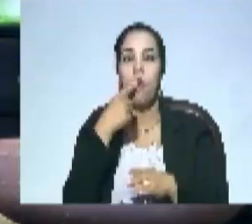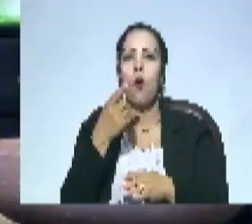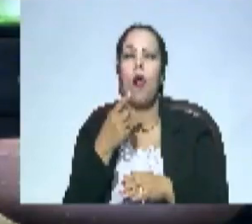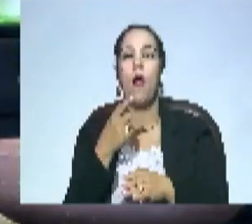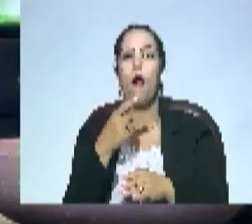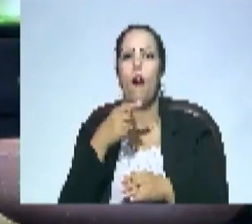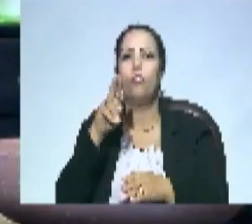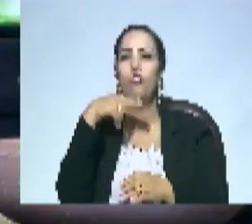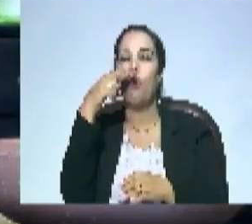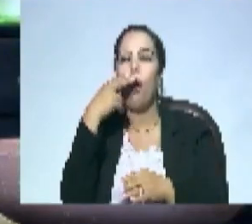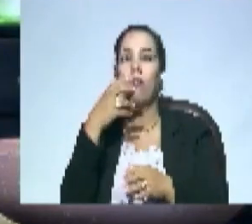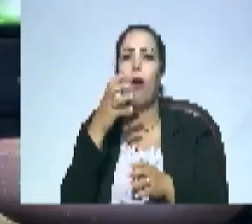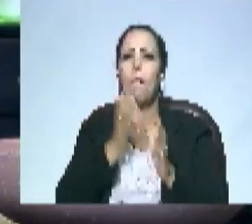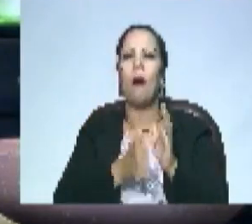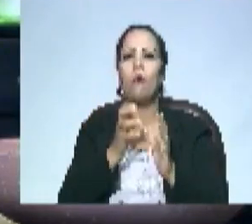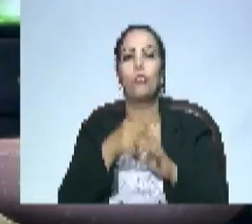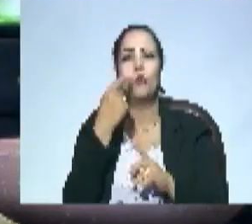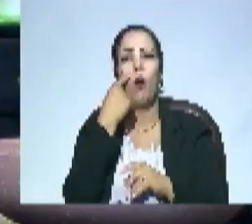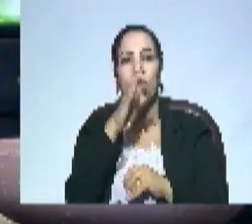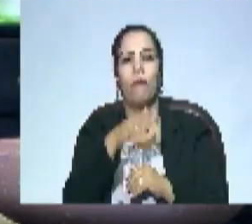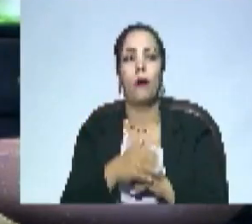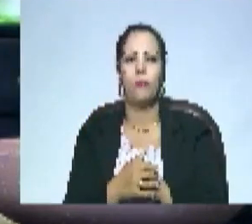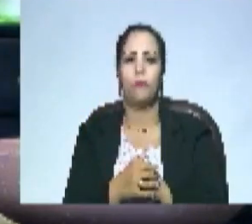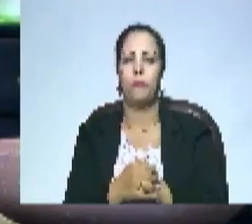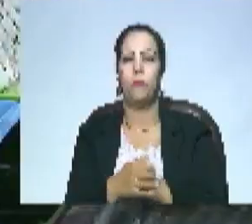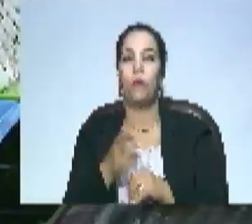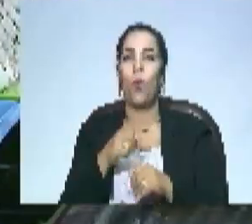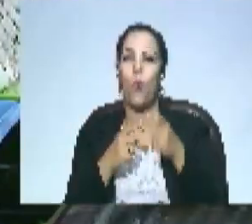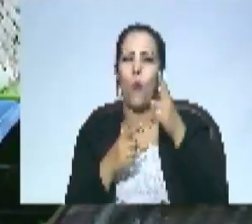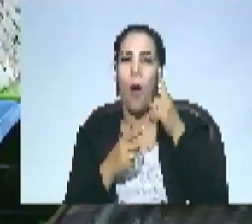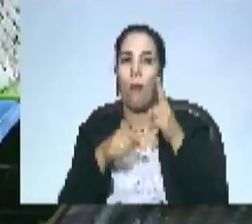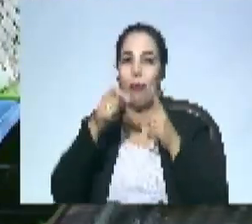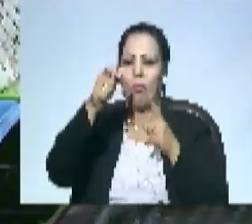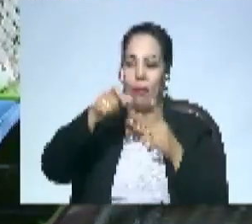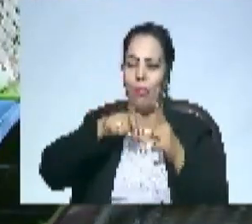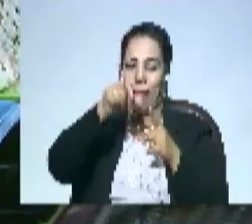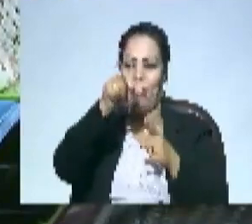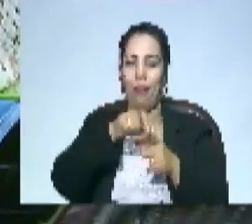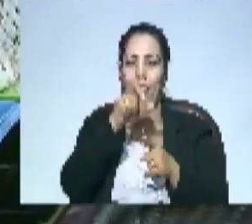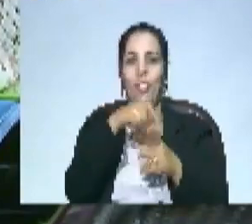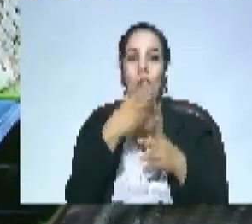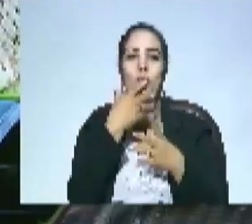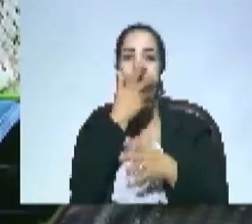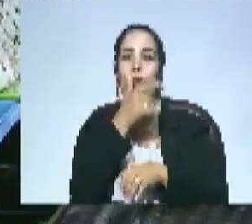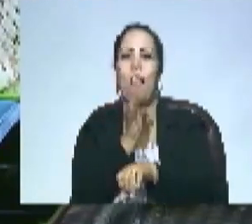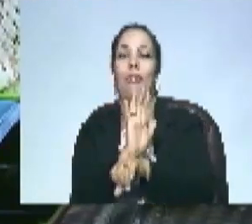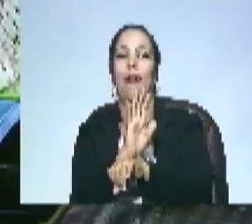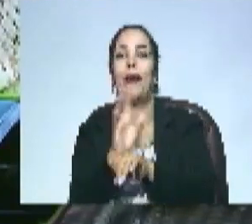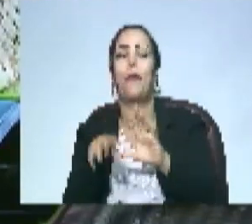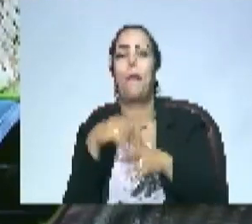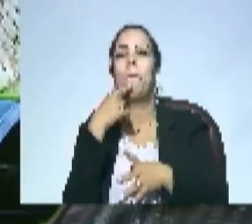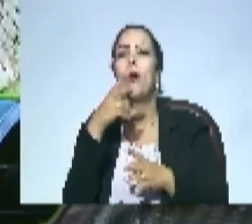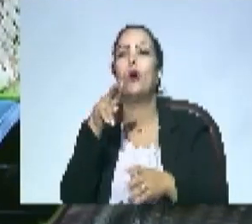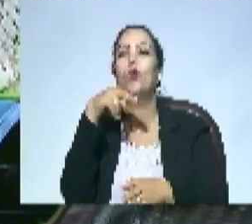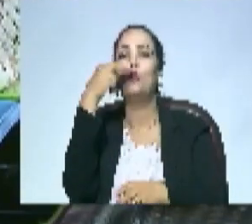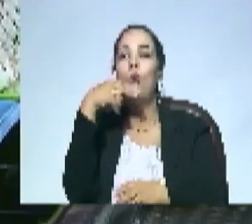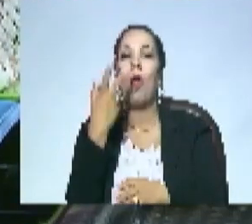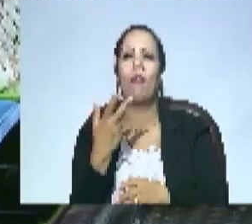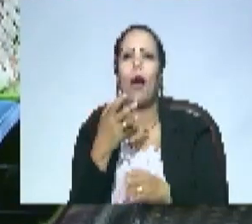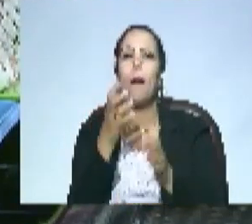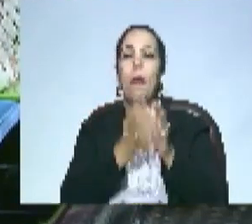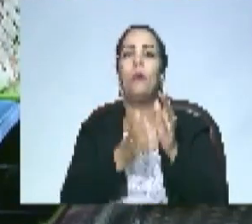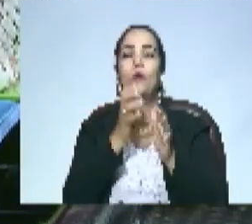مجروشه كده على واحد كده دي الشيكولاته مبشوره يا